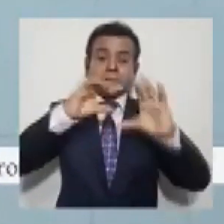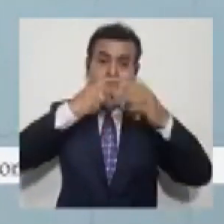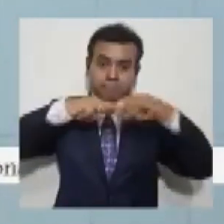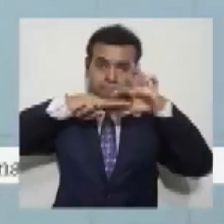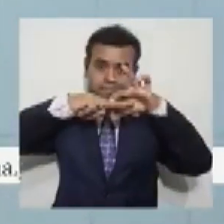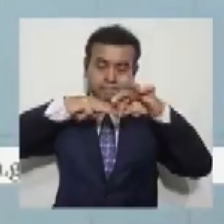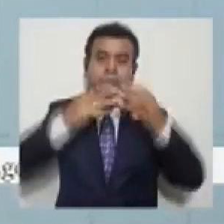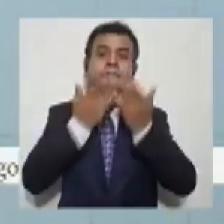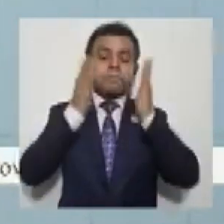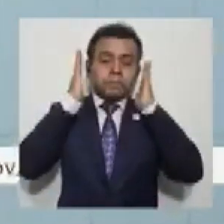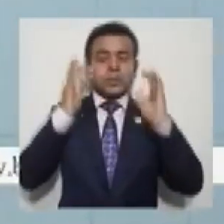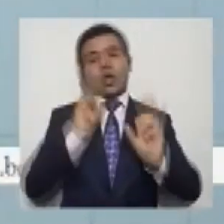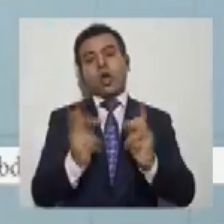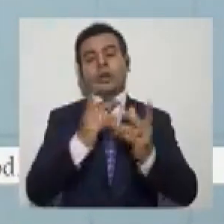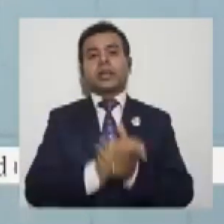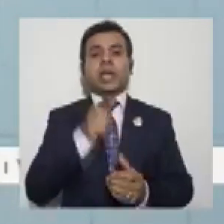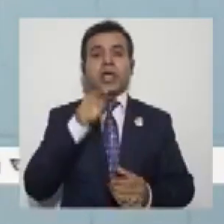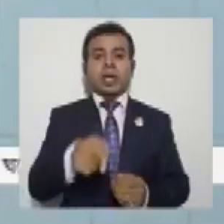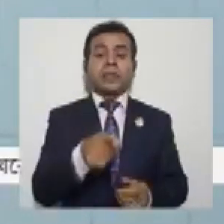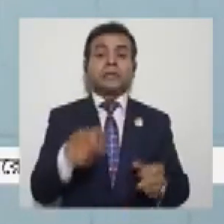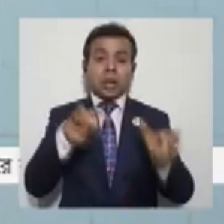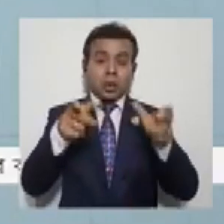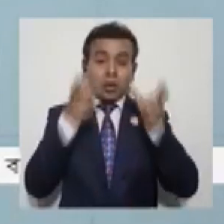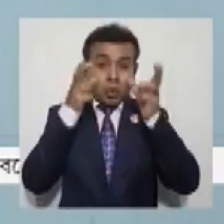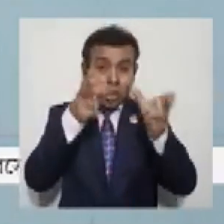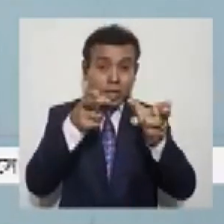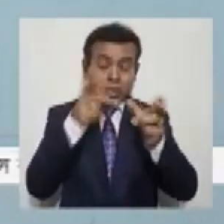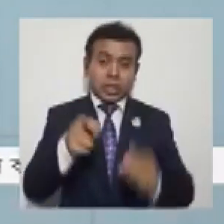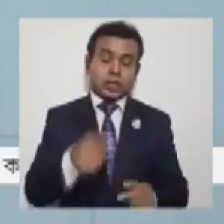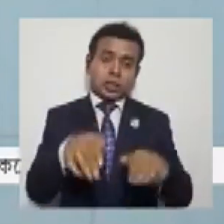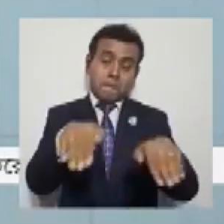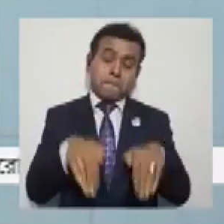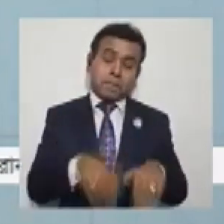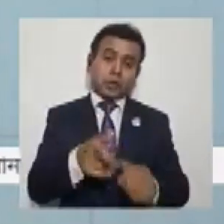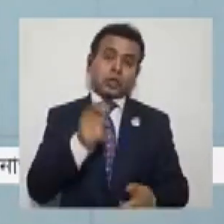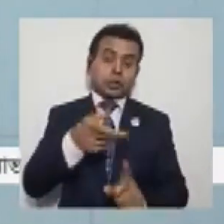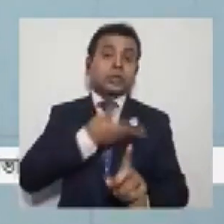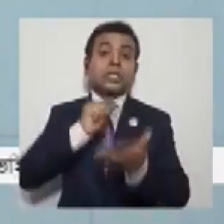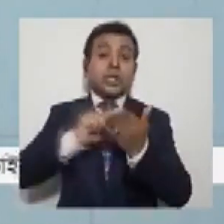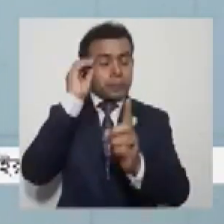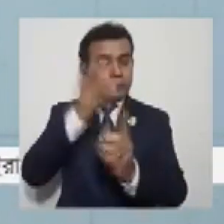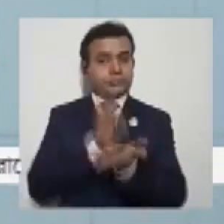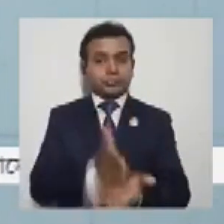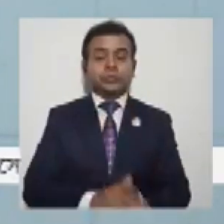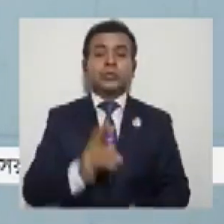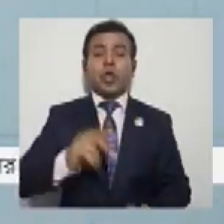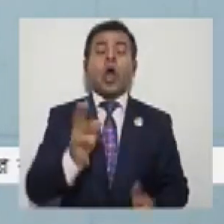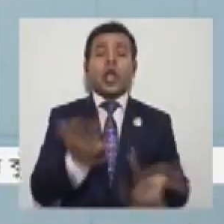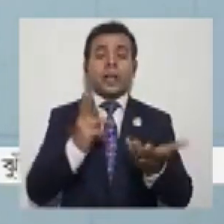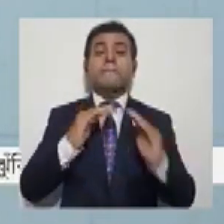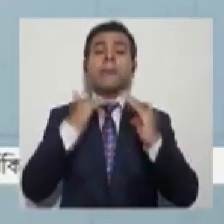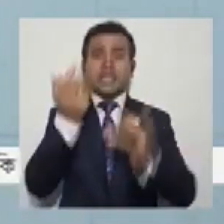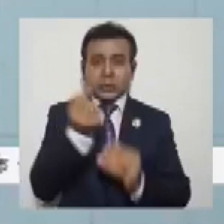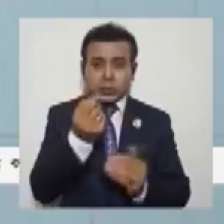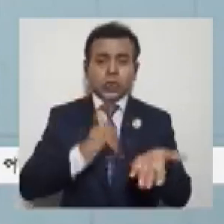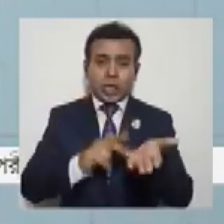বা স্যানিটাইজার ব্যবহার করুন। সম্ভব হলে পরিধেয় বস্ত্র সাবান পানি দিয়ে আধ ঘন্টা ভিজিয়ে রেখে ধুয়ে ফেলুন। সামান্য